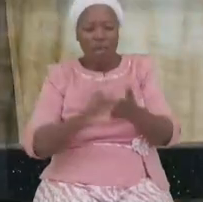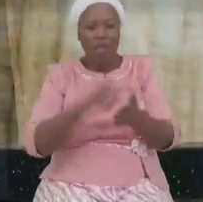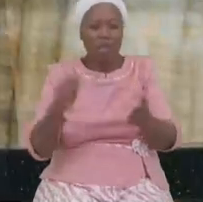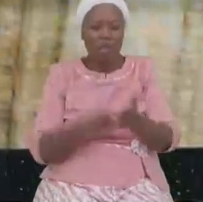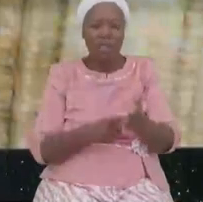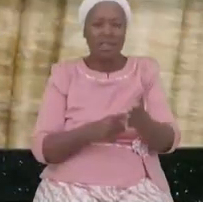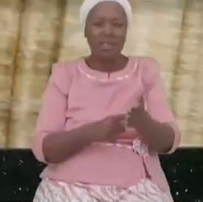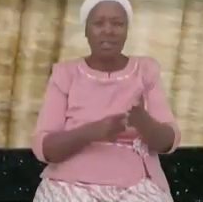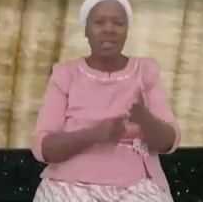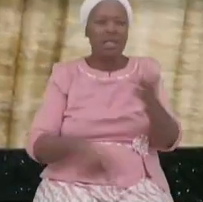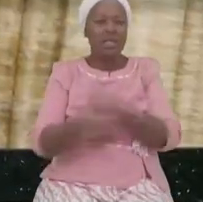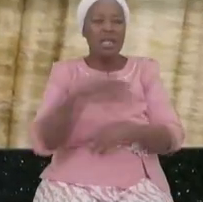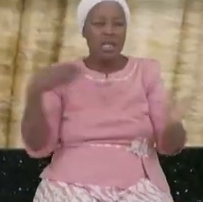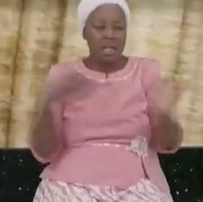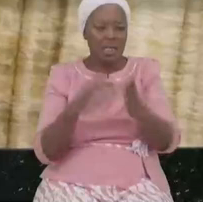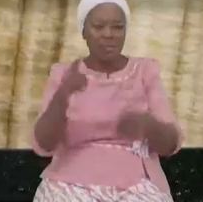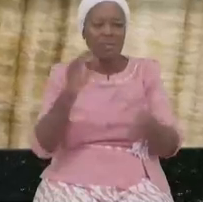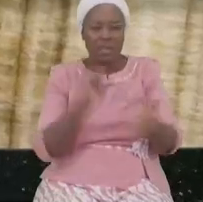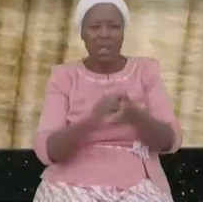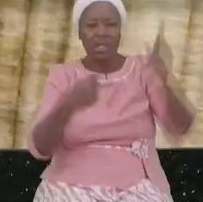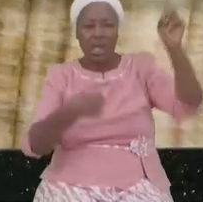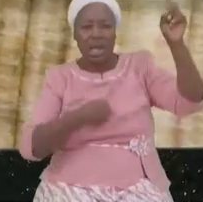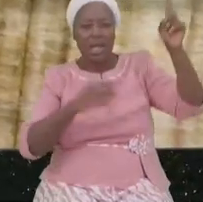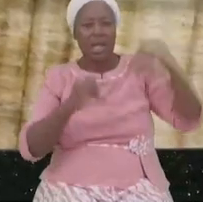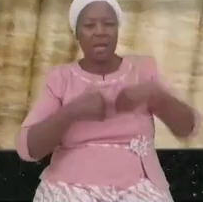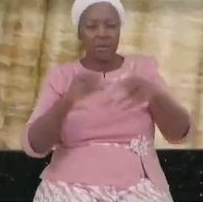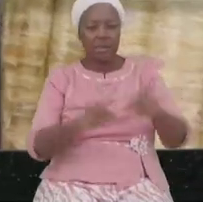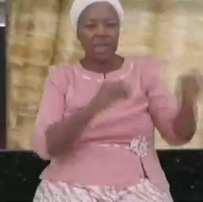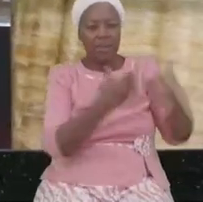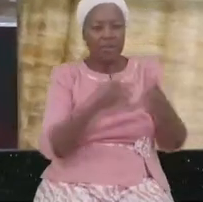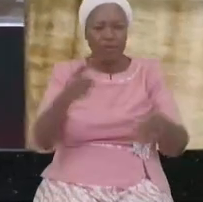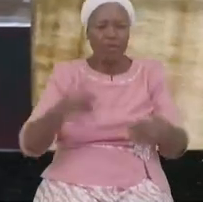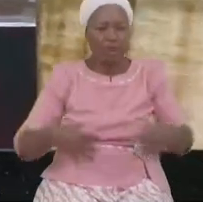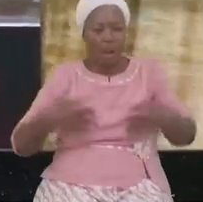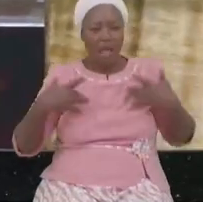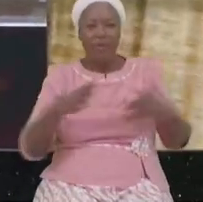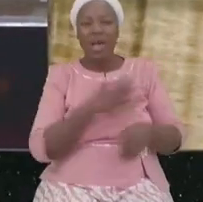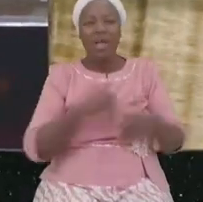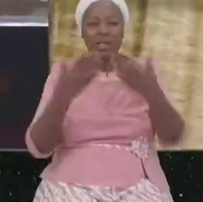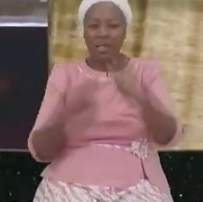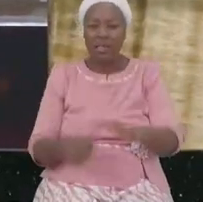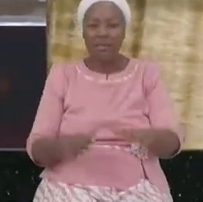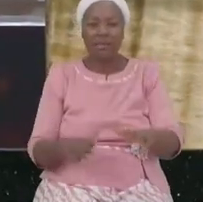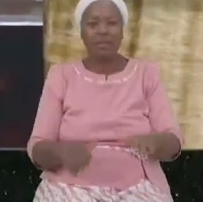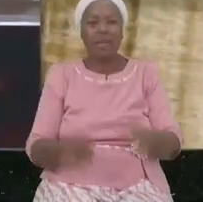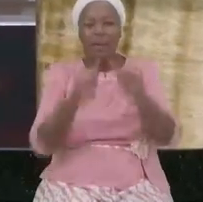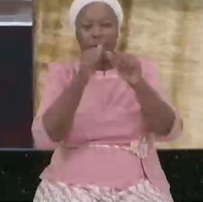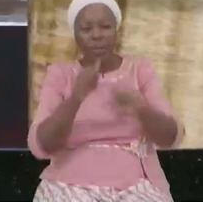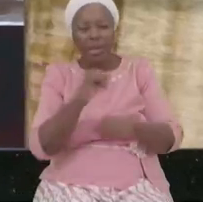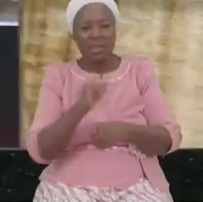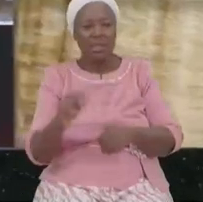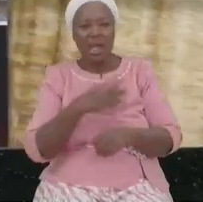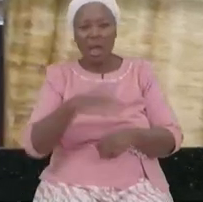à témoin contre vous le ciel et la terre. J'ai mis devant toi la vie et la mort, la bénédiction et la